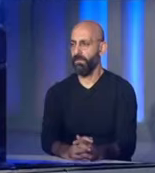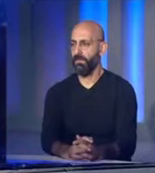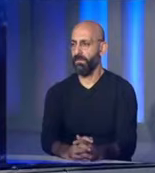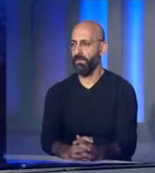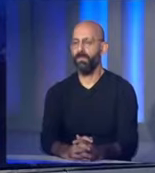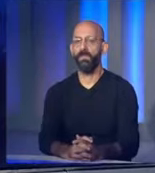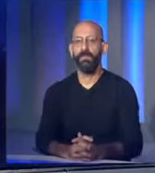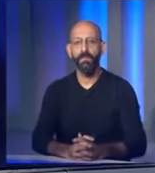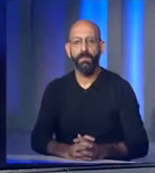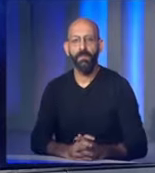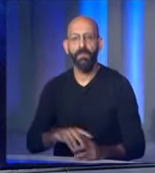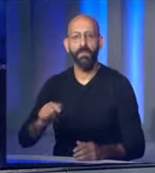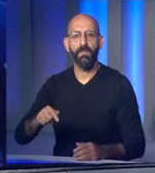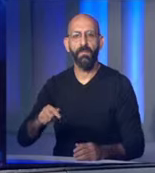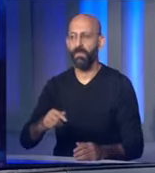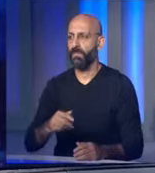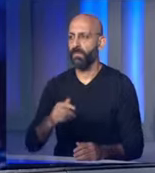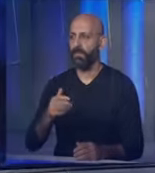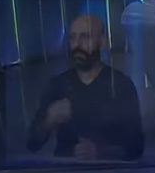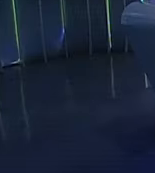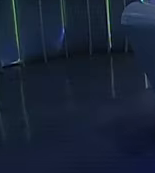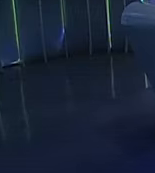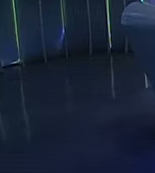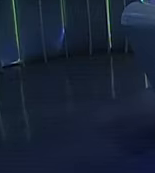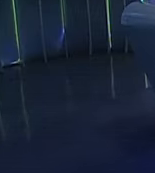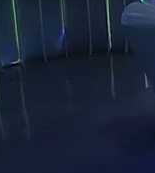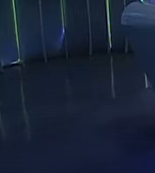سؤال تتابعون النشره بعد الفاصل